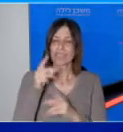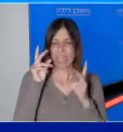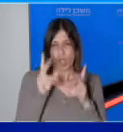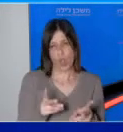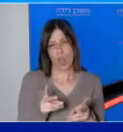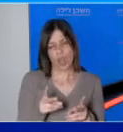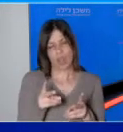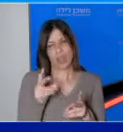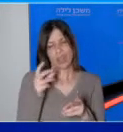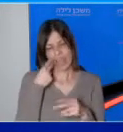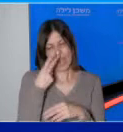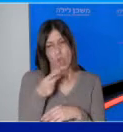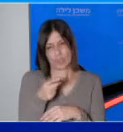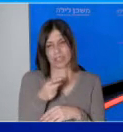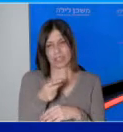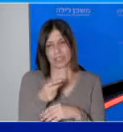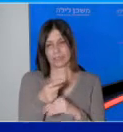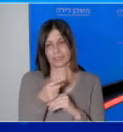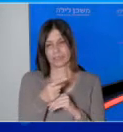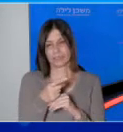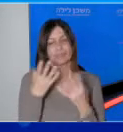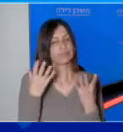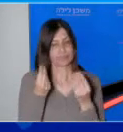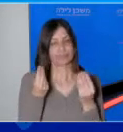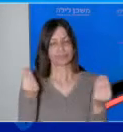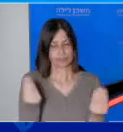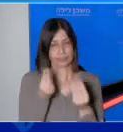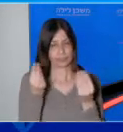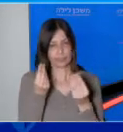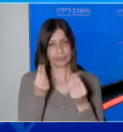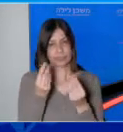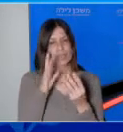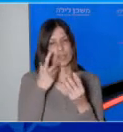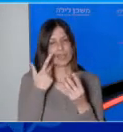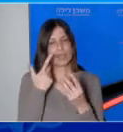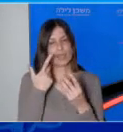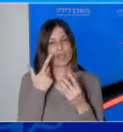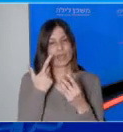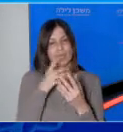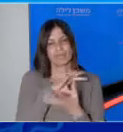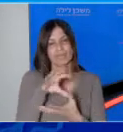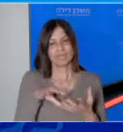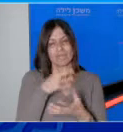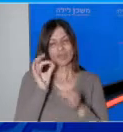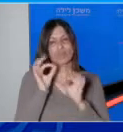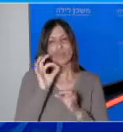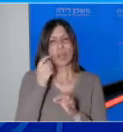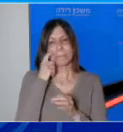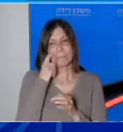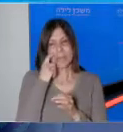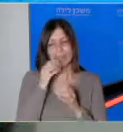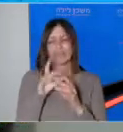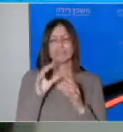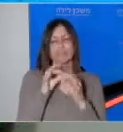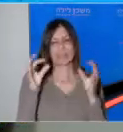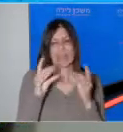אתה יכול לבוא ולראות את זה בהמון דברים. אתה יודע, כל המהפכה השיפוטית של ברק, שהתחילה דרך אהרון ברק